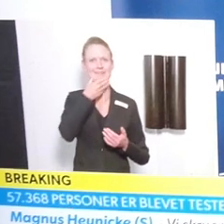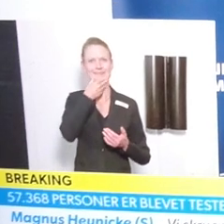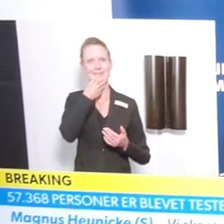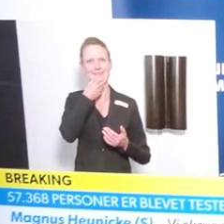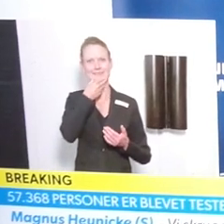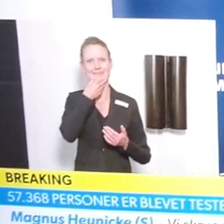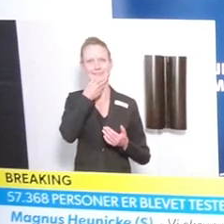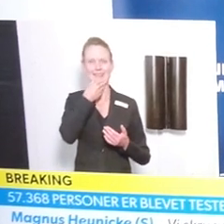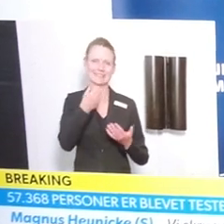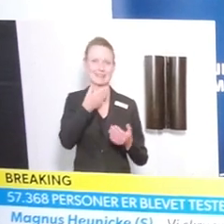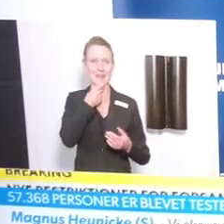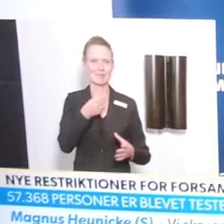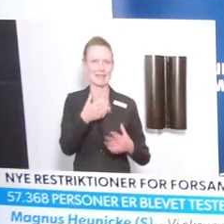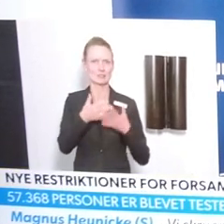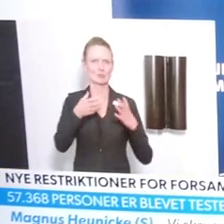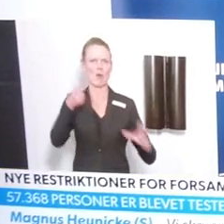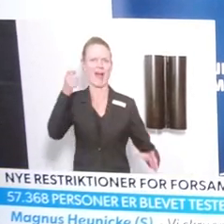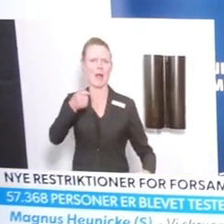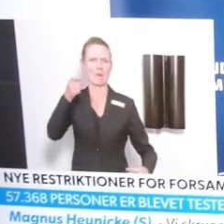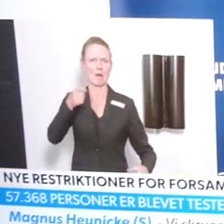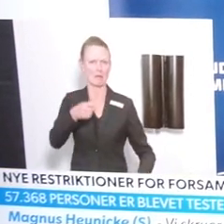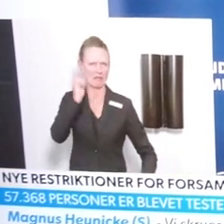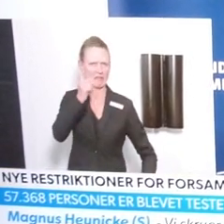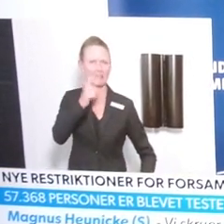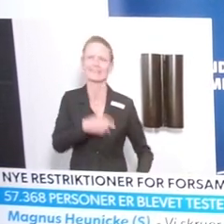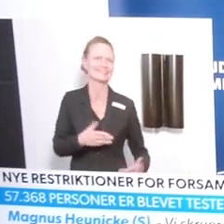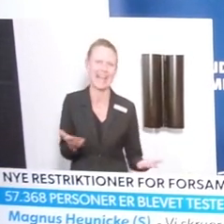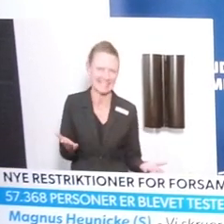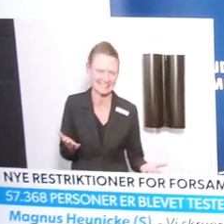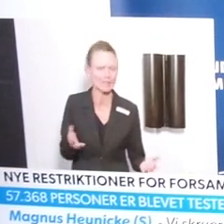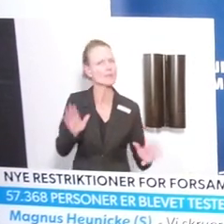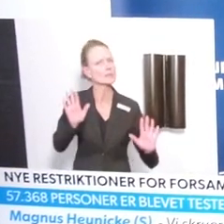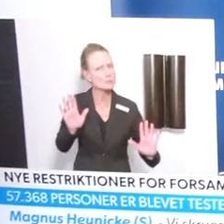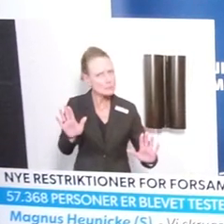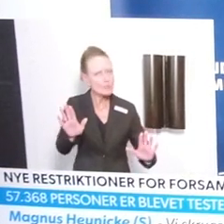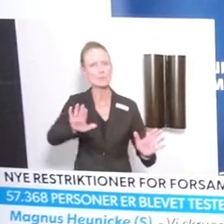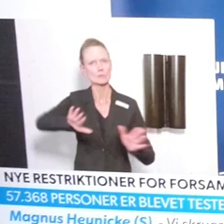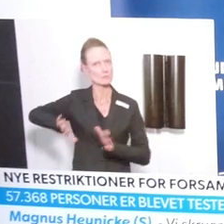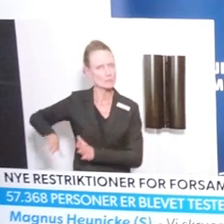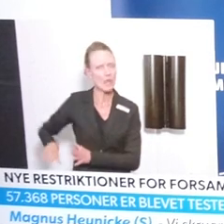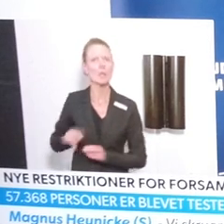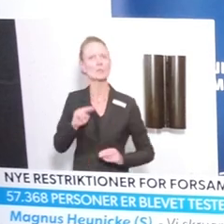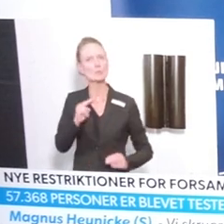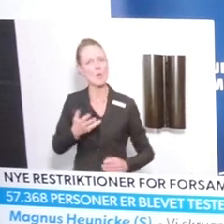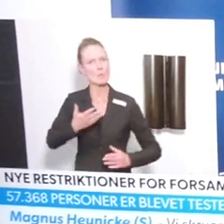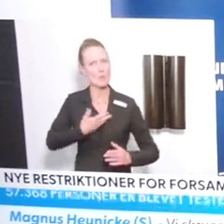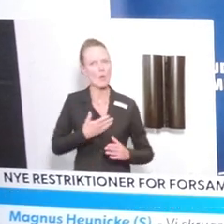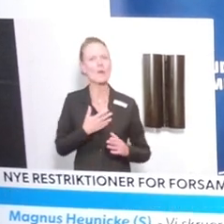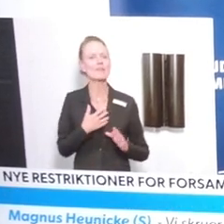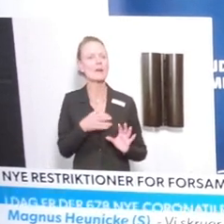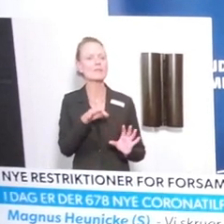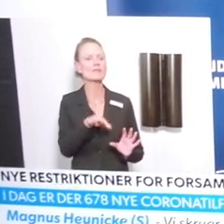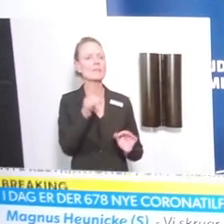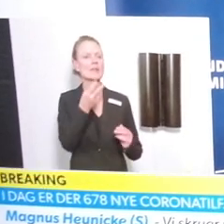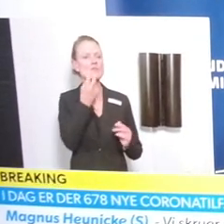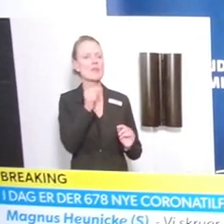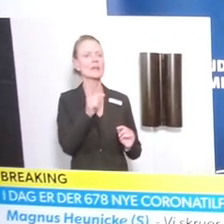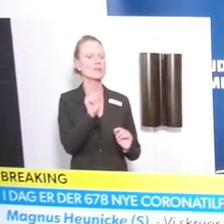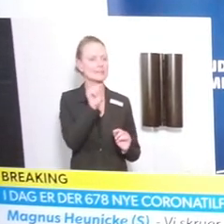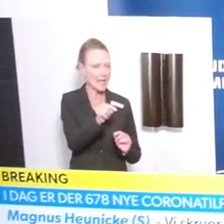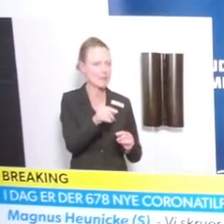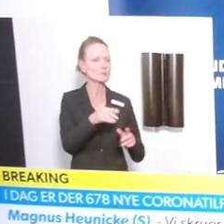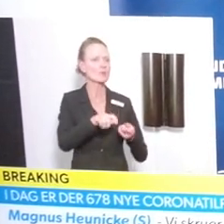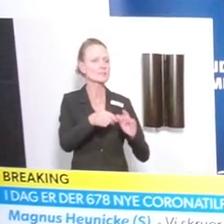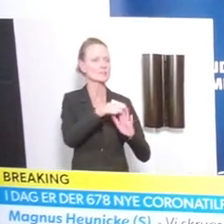Men den store hammer har vi jo lagt ned i skuffen og siger, nu har vi lidt mindre hammer, som vi altså finder frem de steder, hvor styrelserne opdager. Her er der